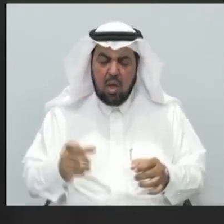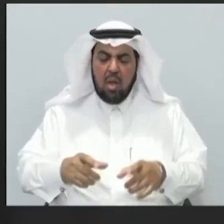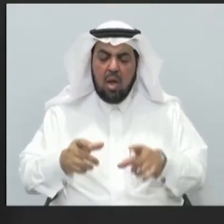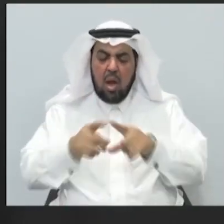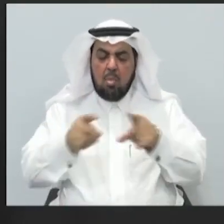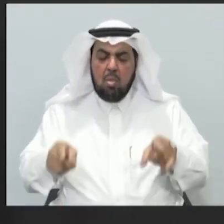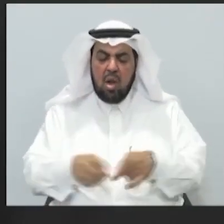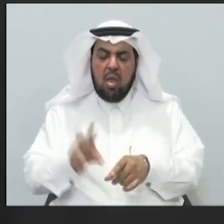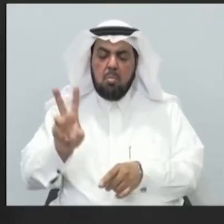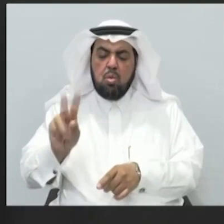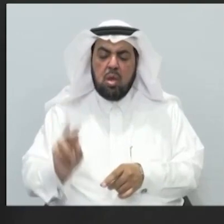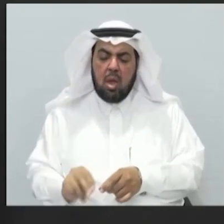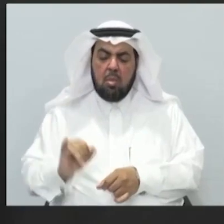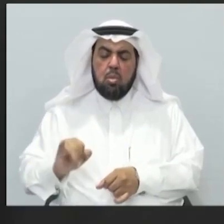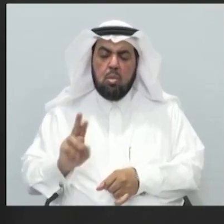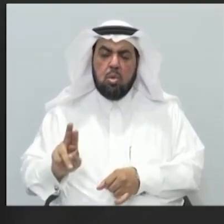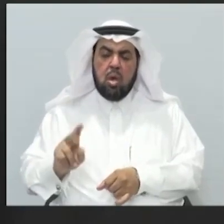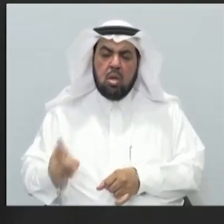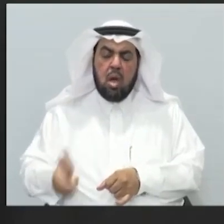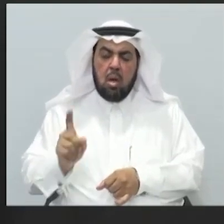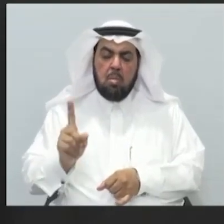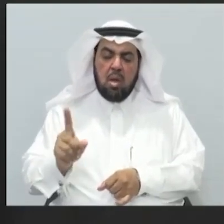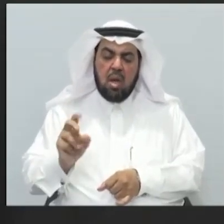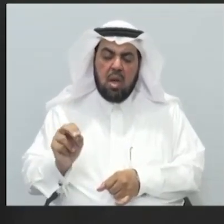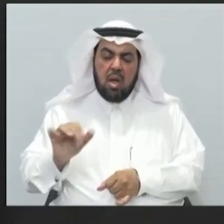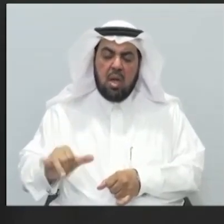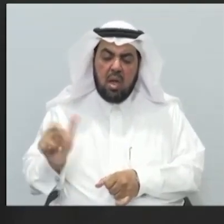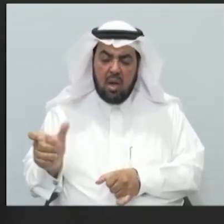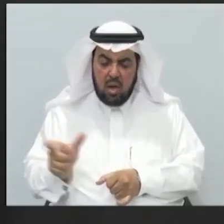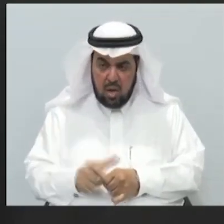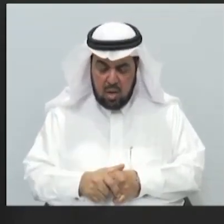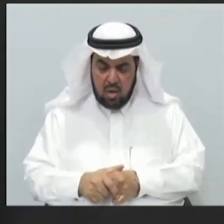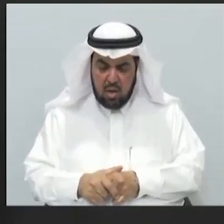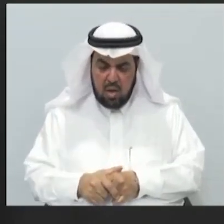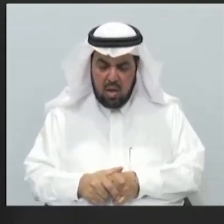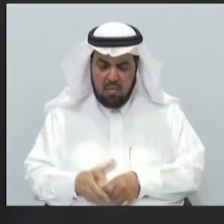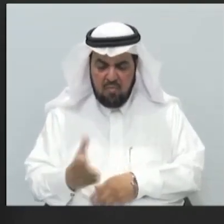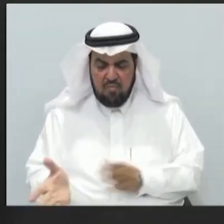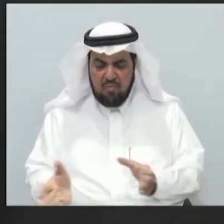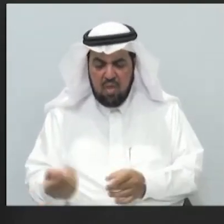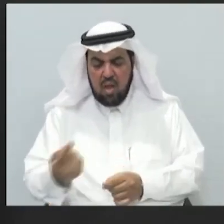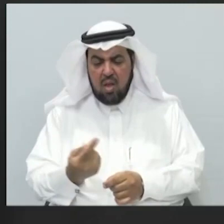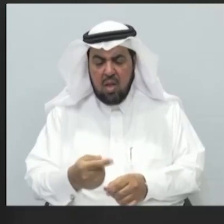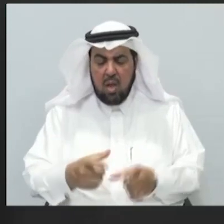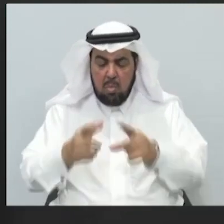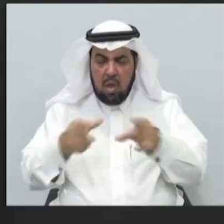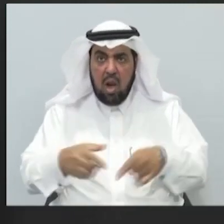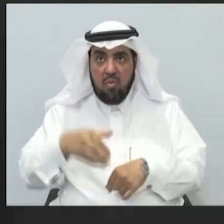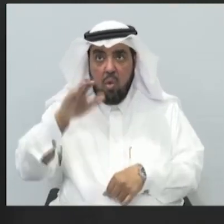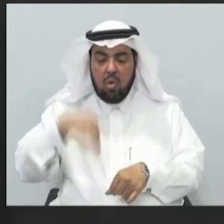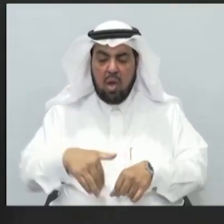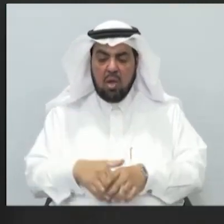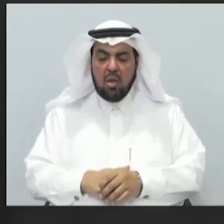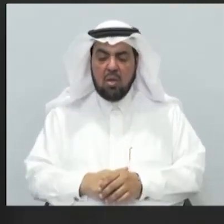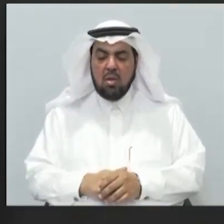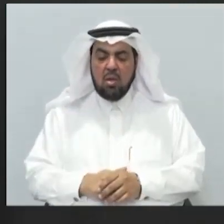المثلثين متطابقين ممتاز يعني في هذا الشكل اللي امامنا ممكن افصلهم يعني ممكن ارسم مثلث فوق مثلث تحت لاحظ